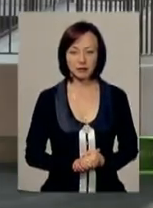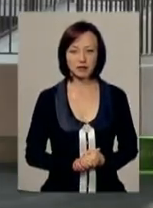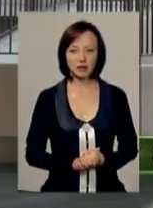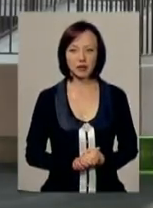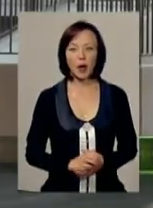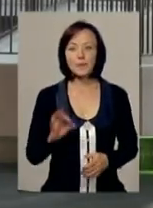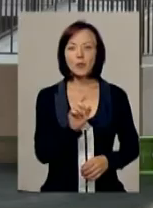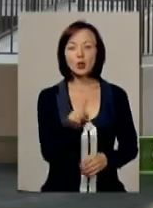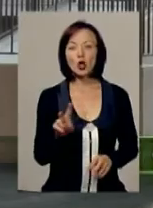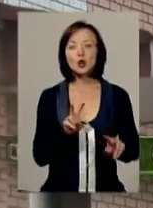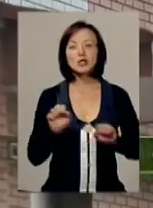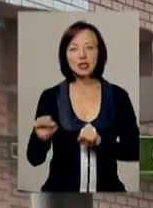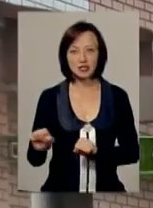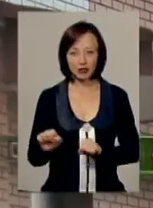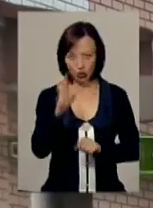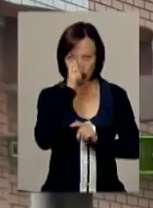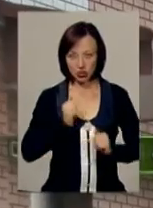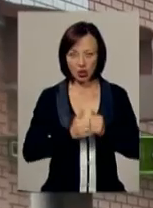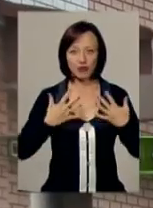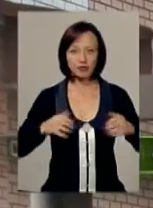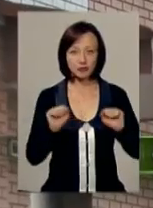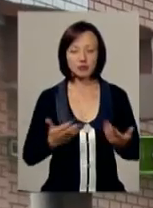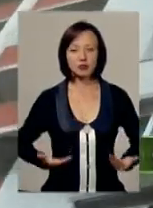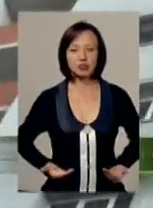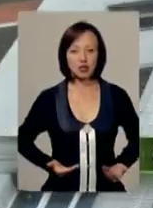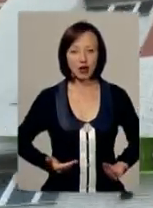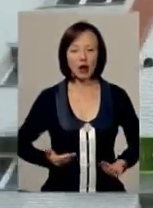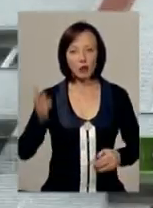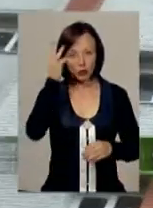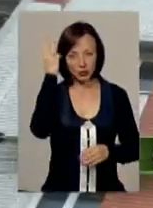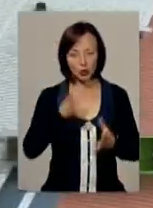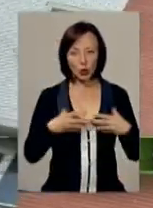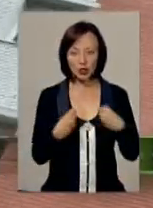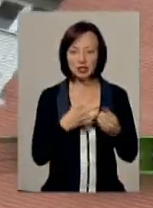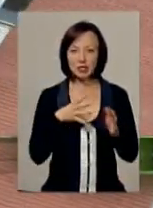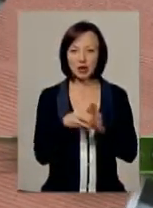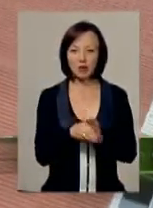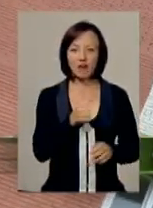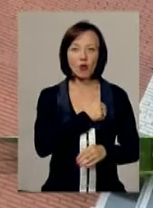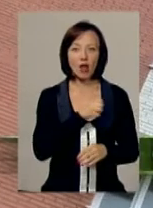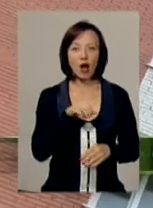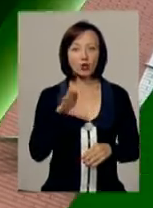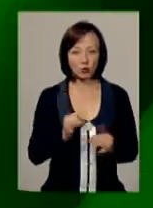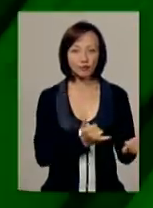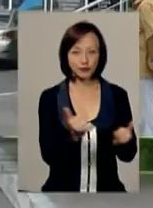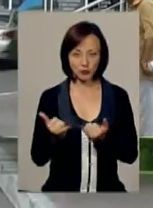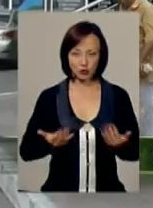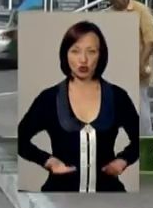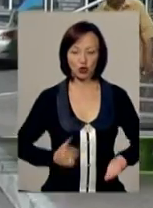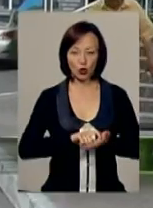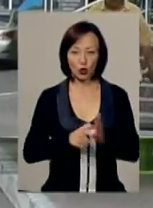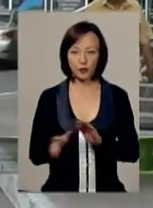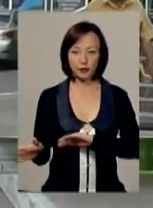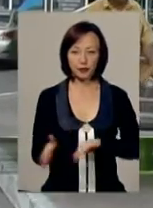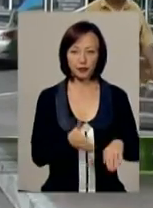Про тих, хто захистив державу ціною життя. 9 подільських родин загиблих воїнів АТО будуть забезпечені житлом. Помилки